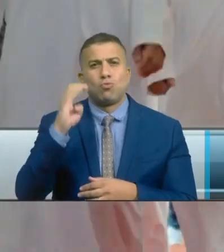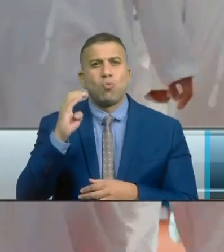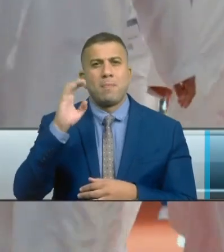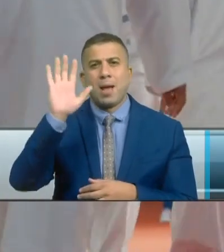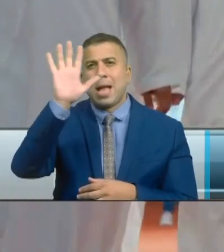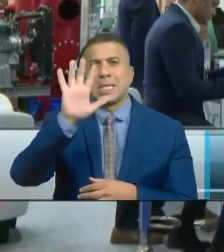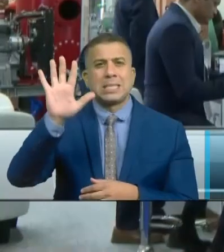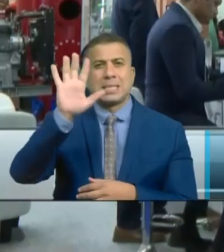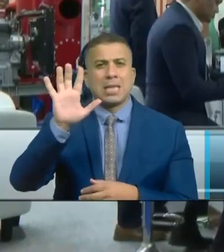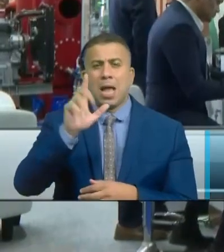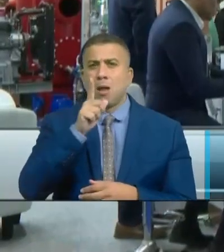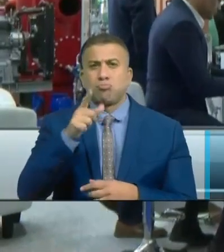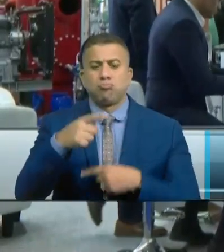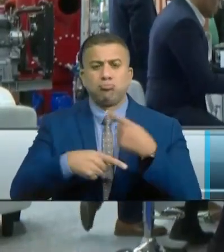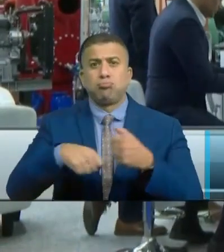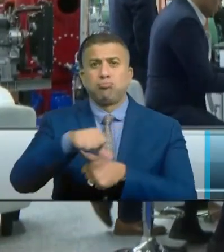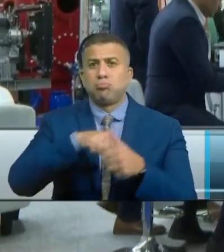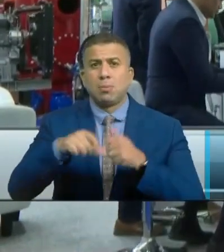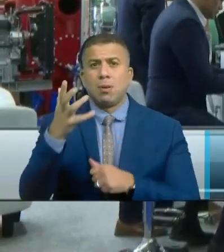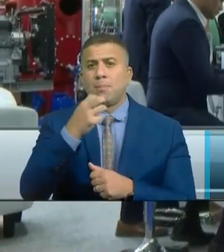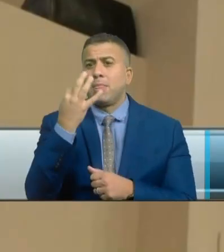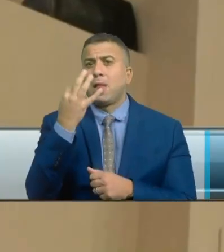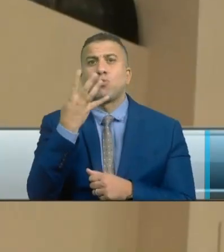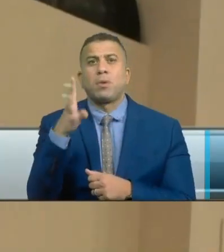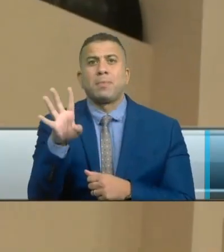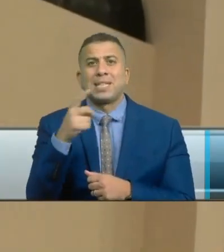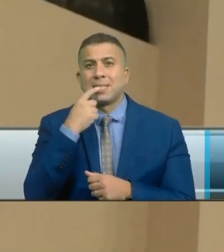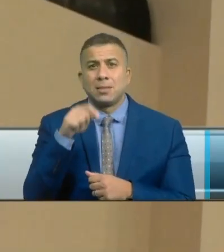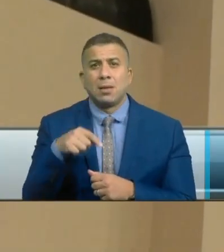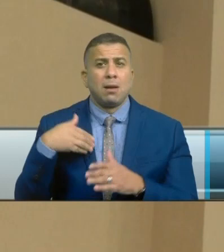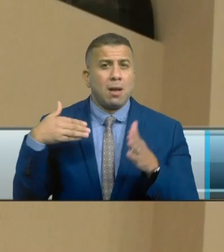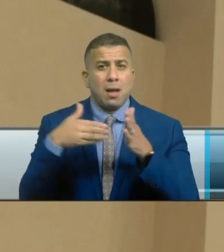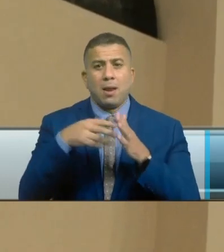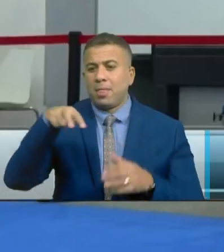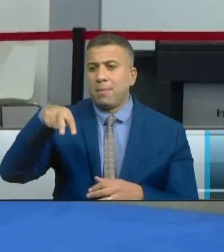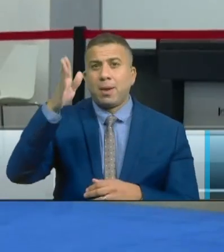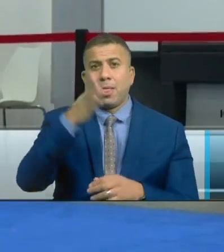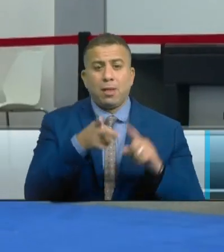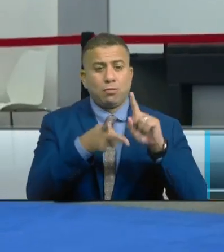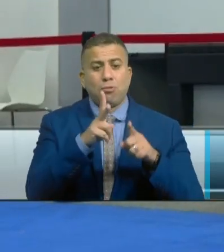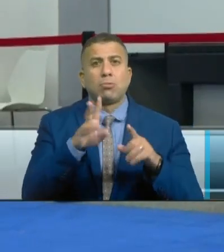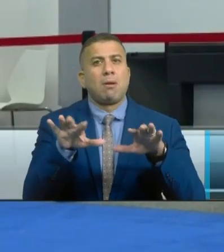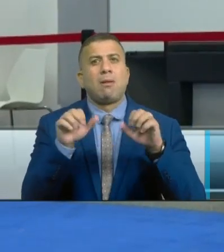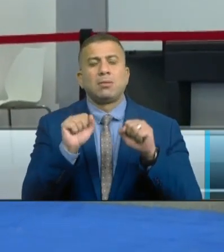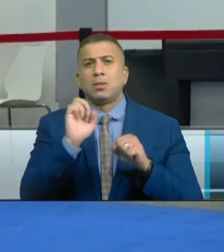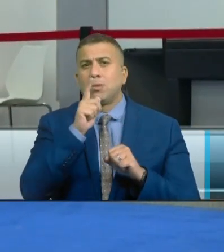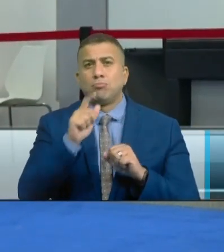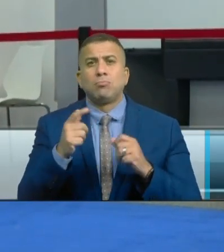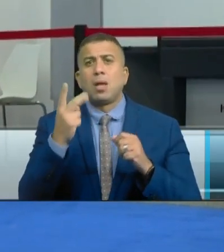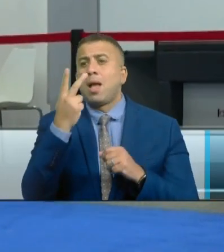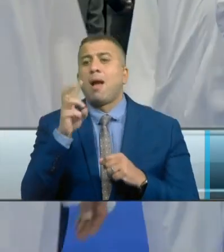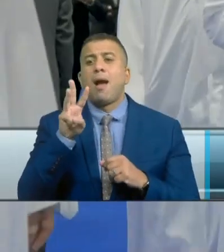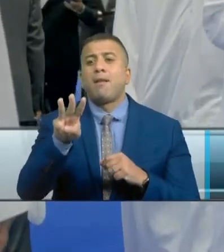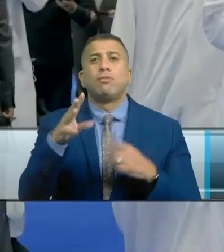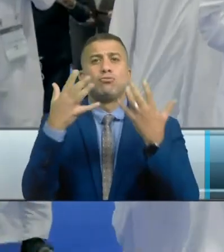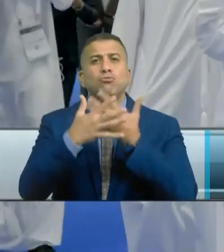والذي تستمر فعاليه دورتها الثالثه هو ال 40 حتى الثامن ديسمبر الجاري بمشاركه الفيشاركه